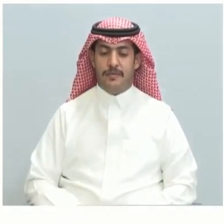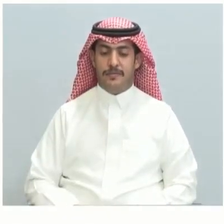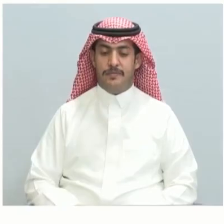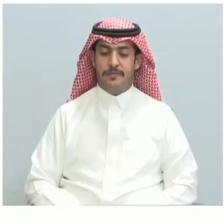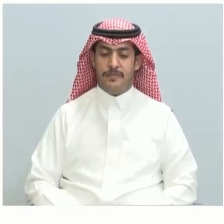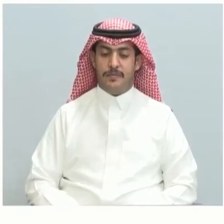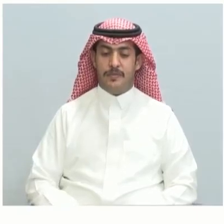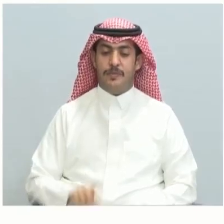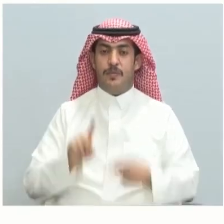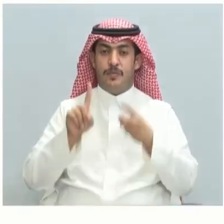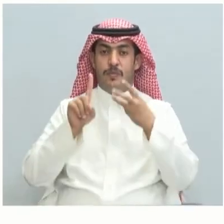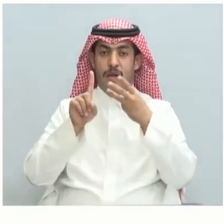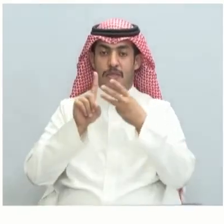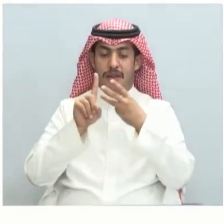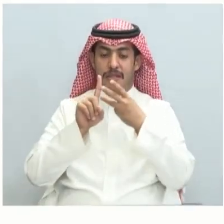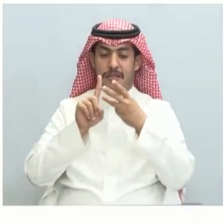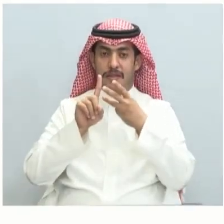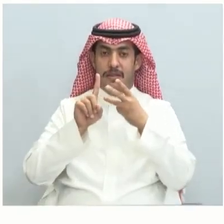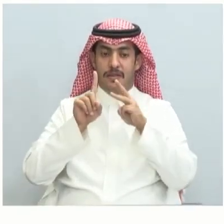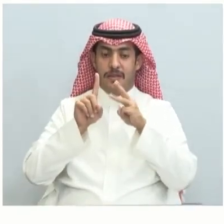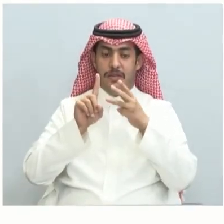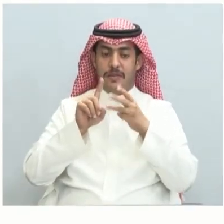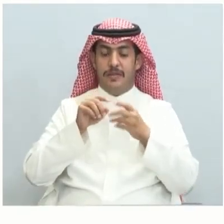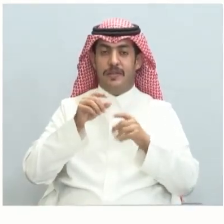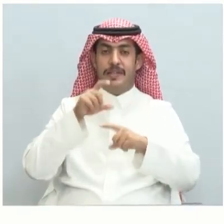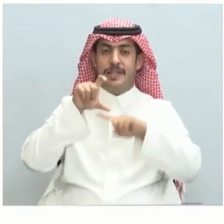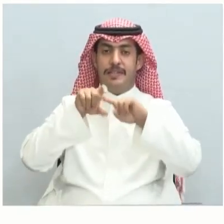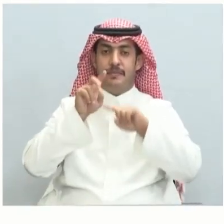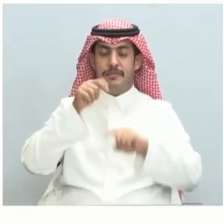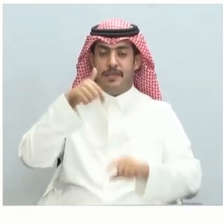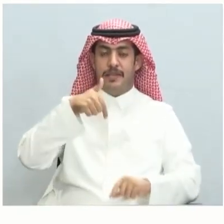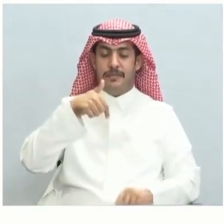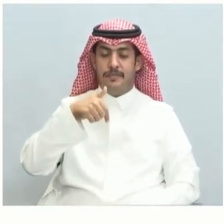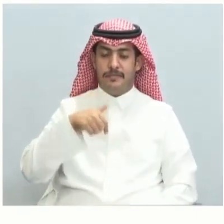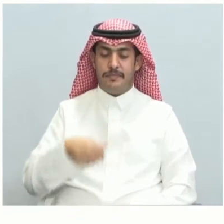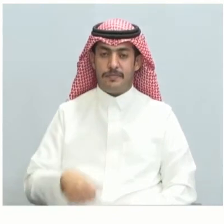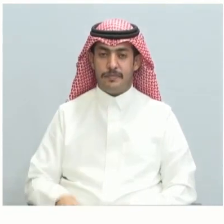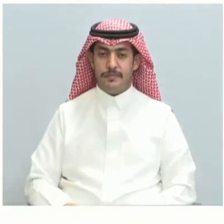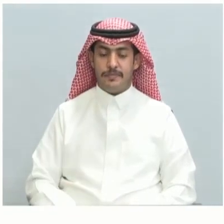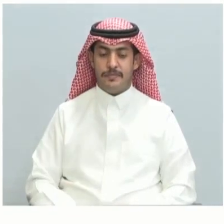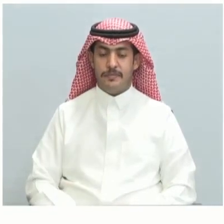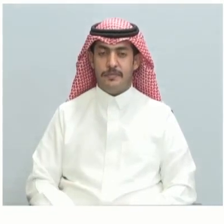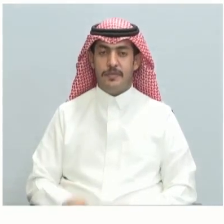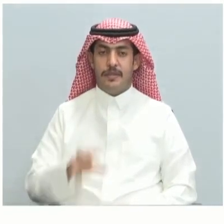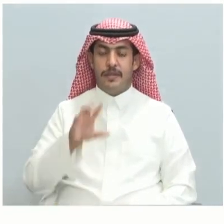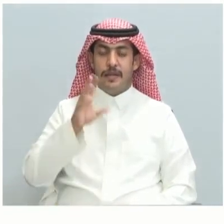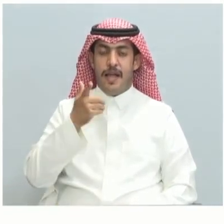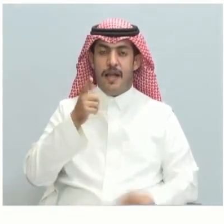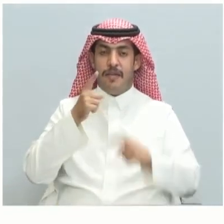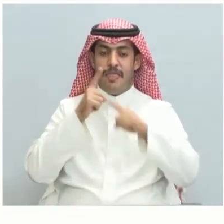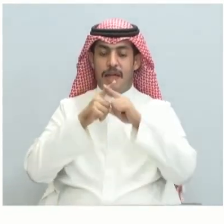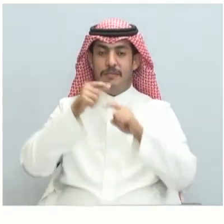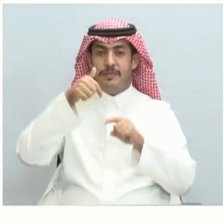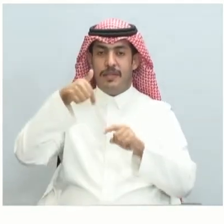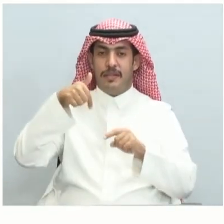31 تقسيم سته اذا نبدا بعمليه القسمه وبناتي ما هو العدد الذي اضربه في